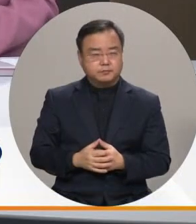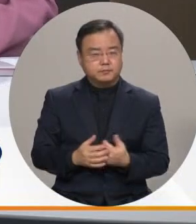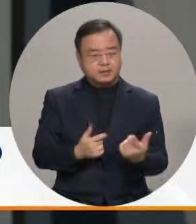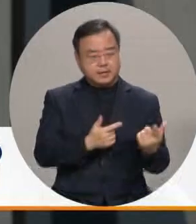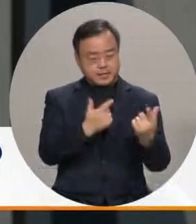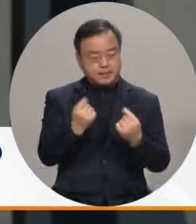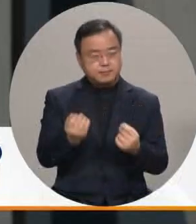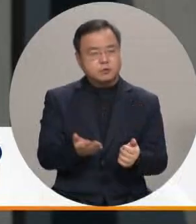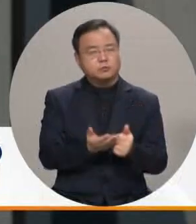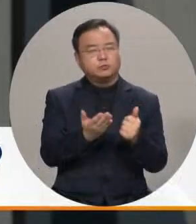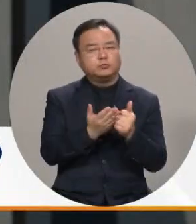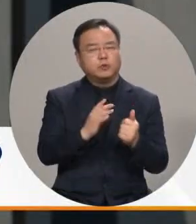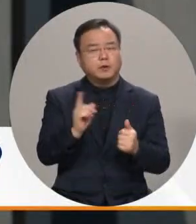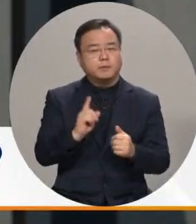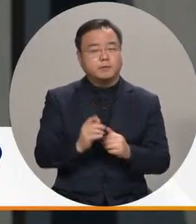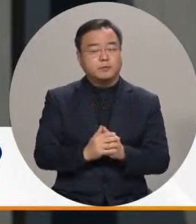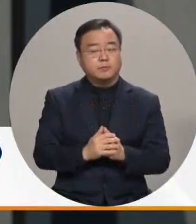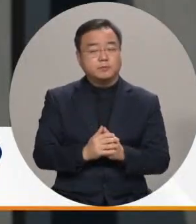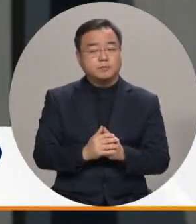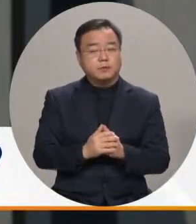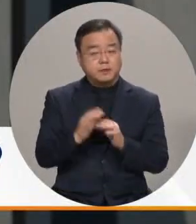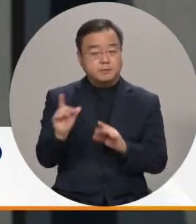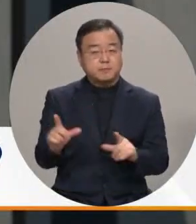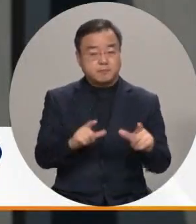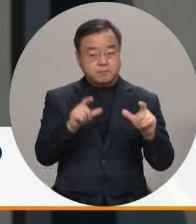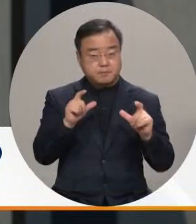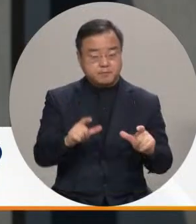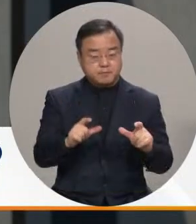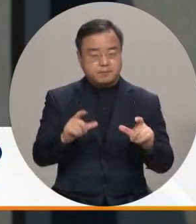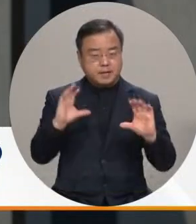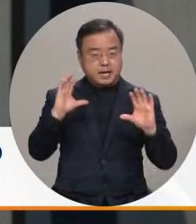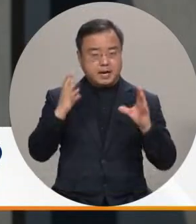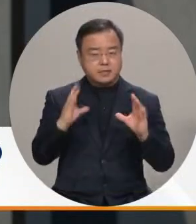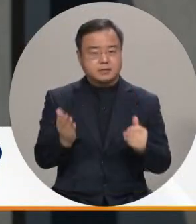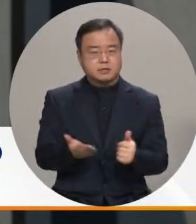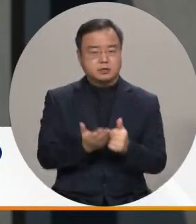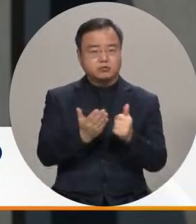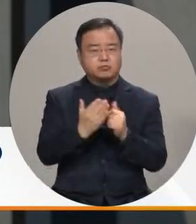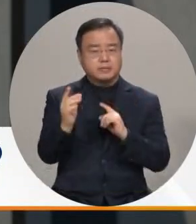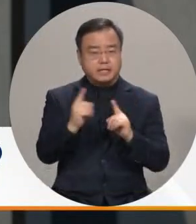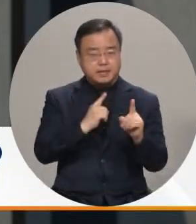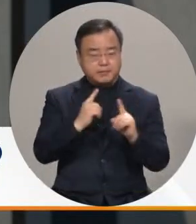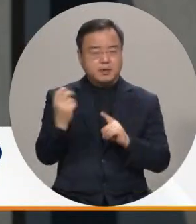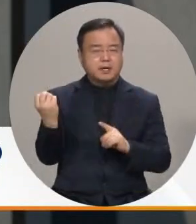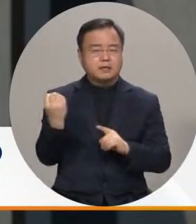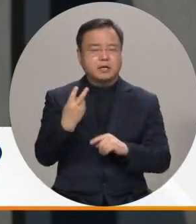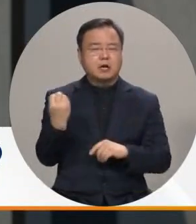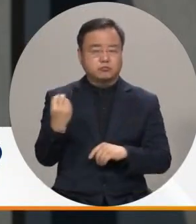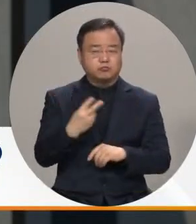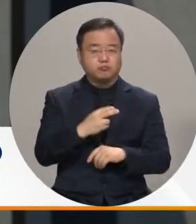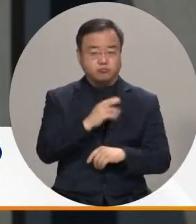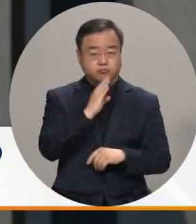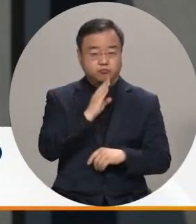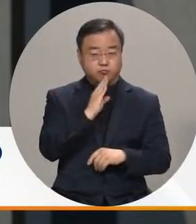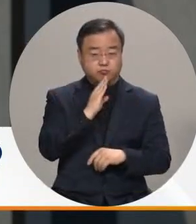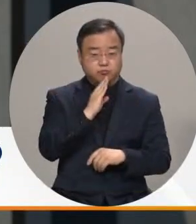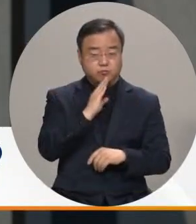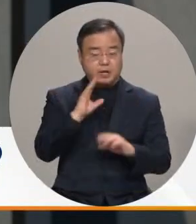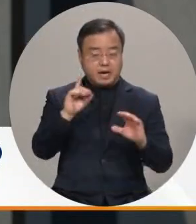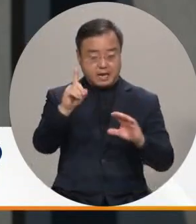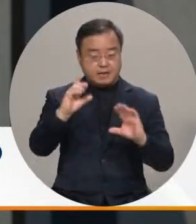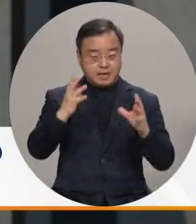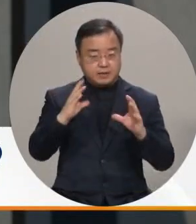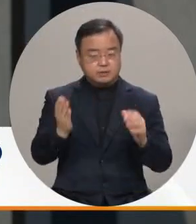휴가라고 하면 마을이이 아이를 키운다는 말을 저희가 이제 주로 쓰는데요 마을을 키우는 데는 온마을이